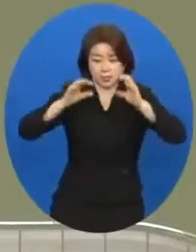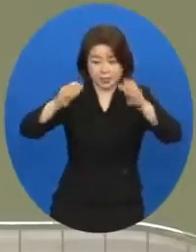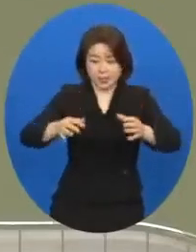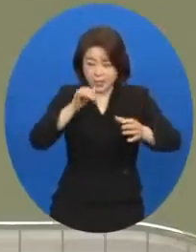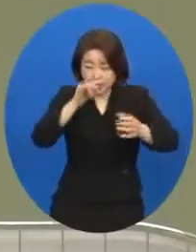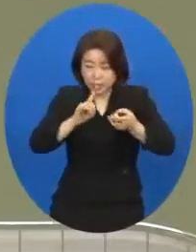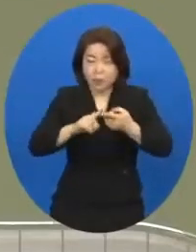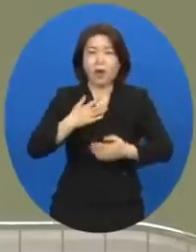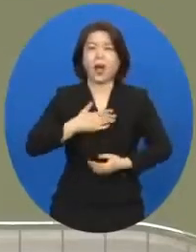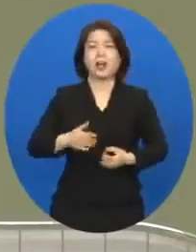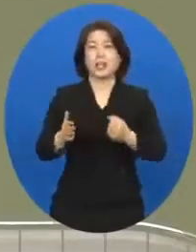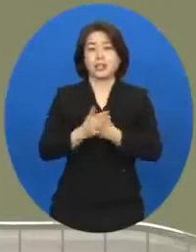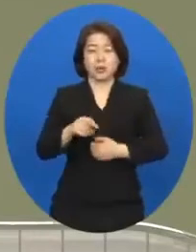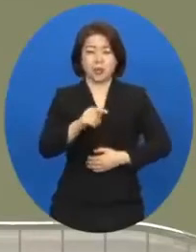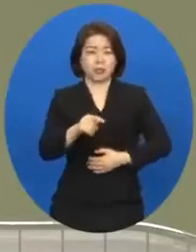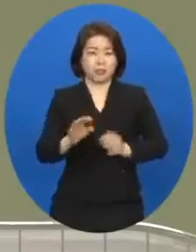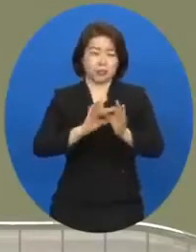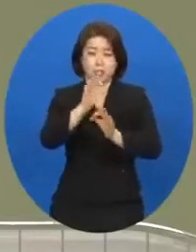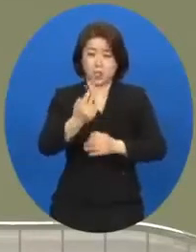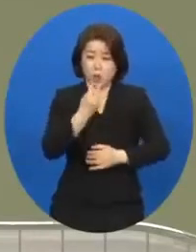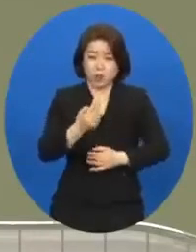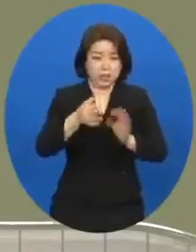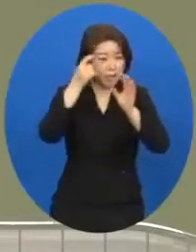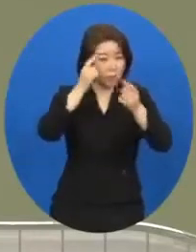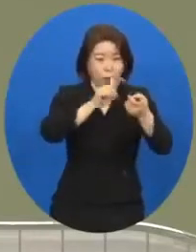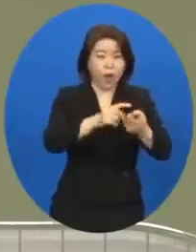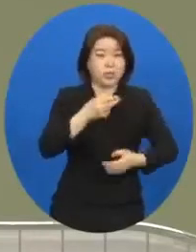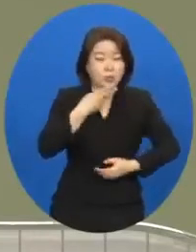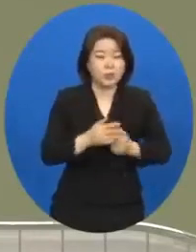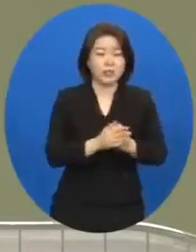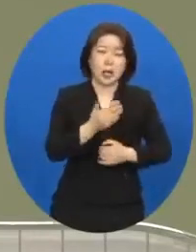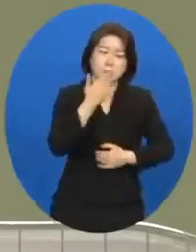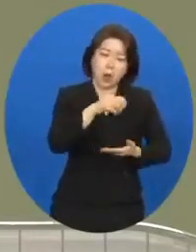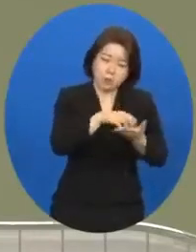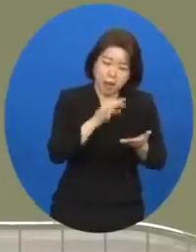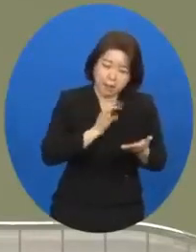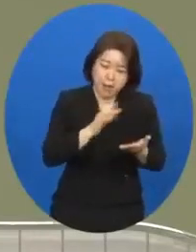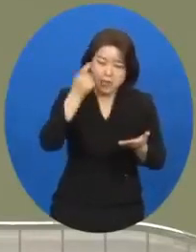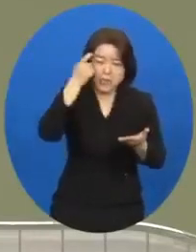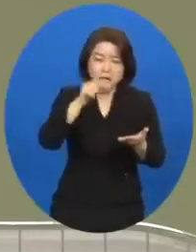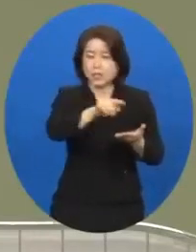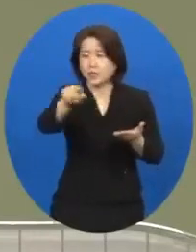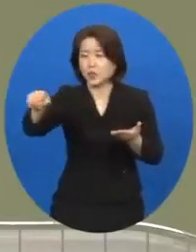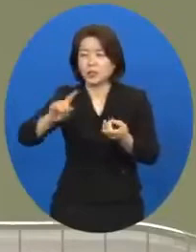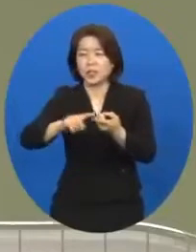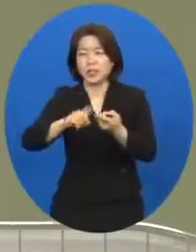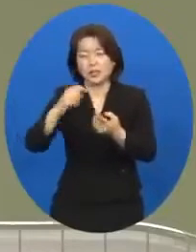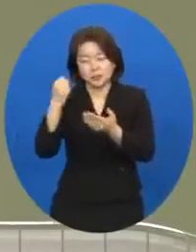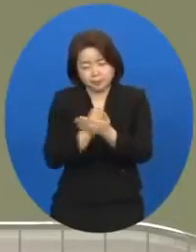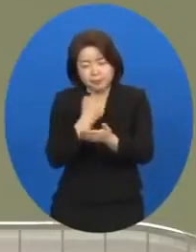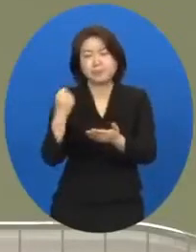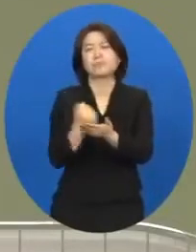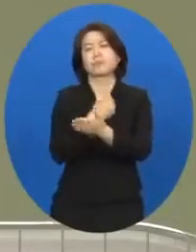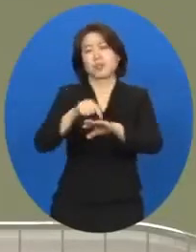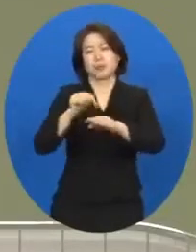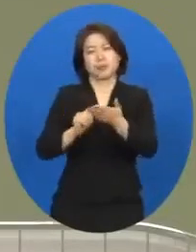분이시기에 전혀 그런 영생에 대한 관심 없이 먹는 빵만 생각하는 이들을 향한